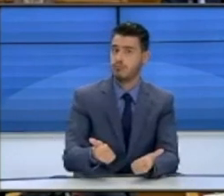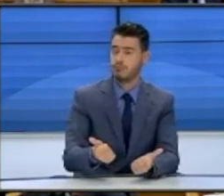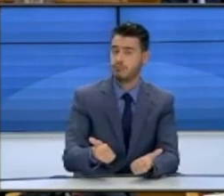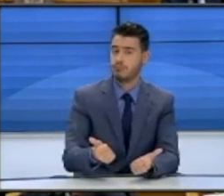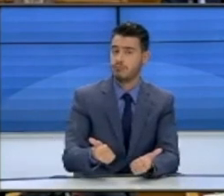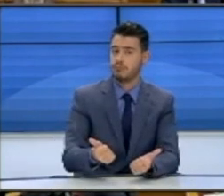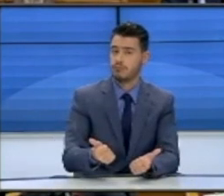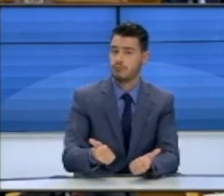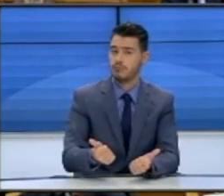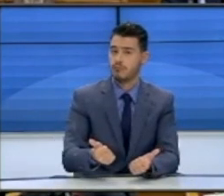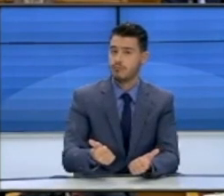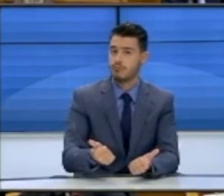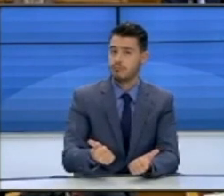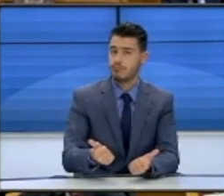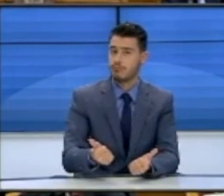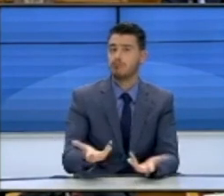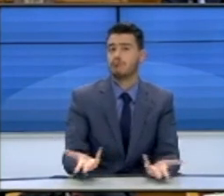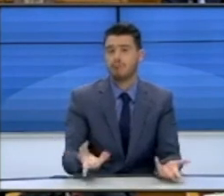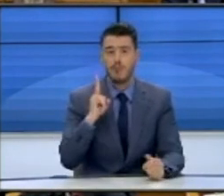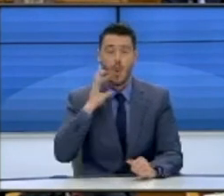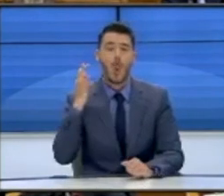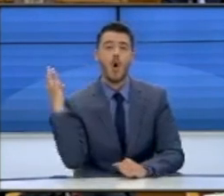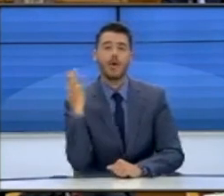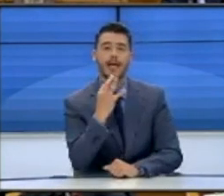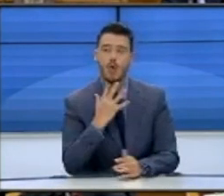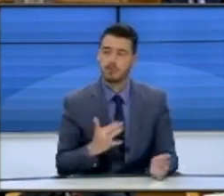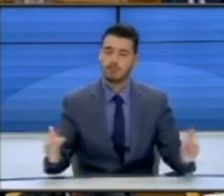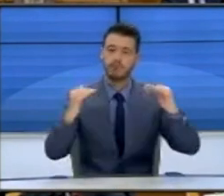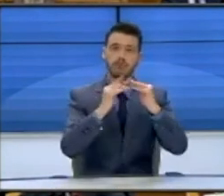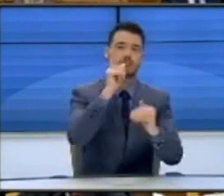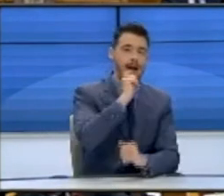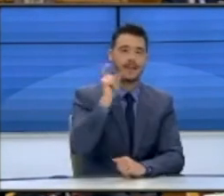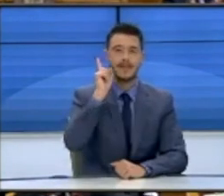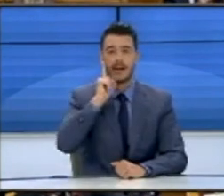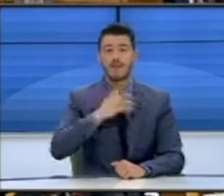να μετατρέπεται σε αυτονόητη πραγματικότητα. Σας ευχαριστώ πολύ.